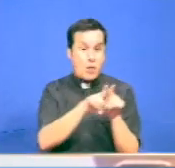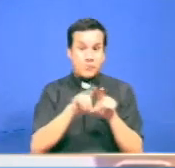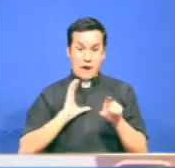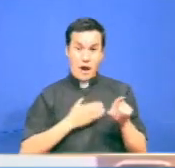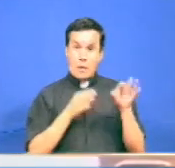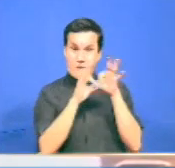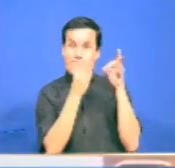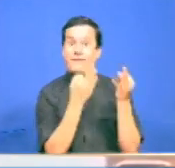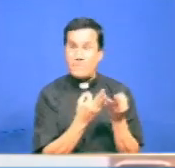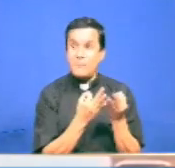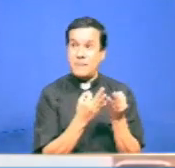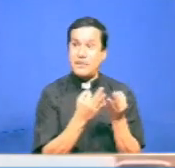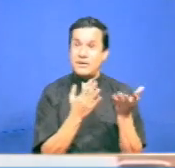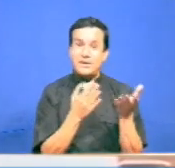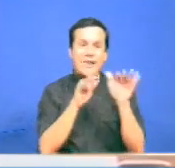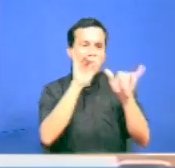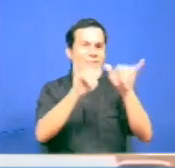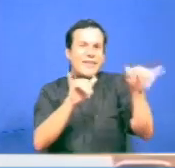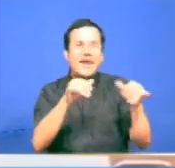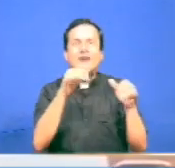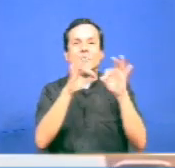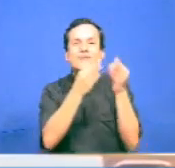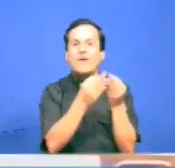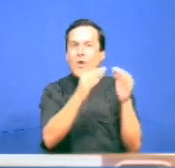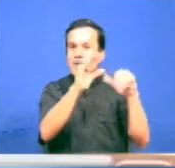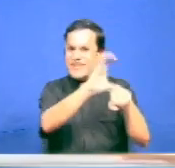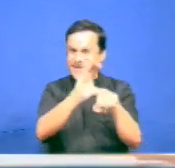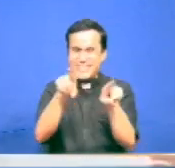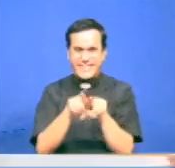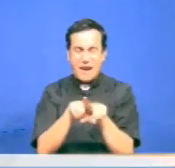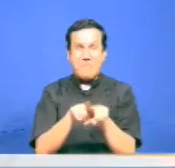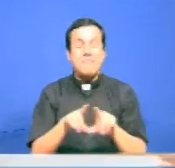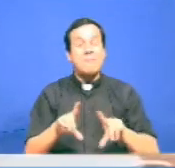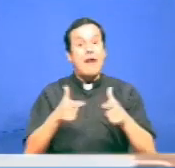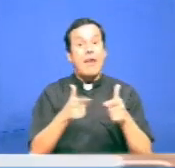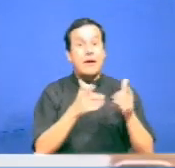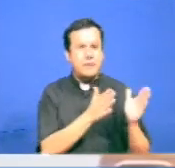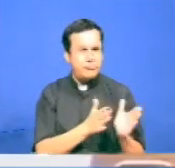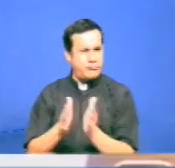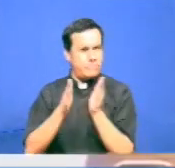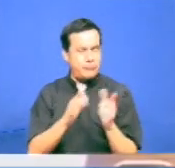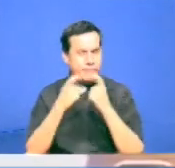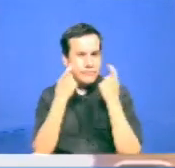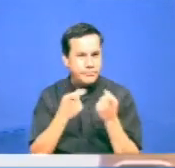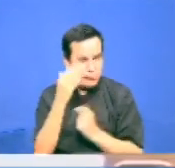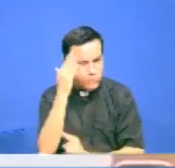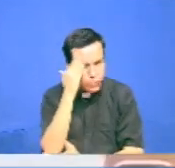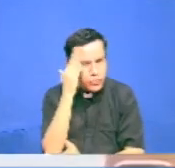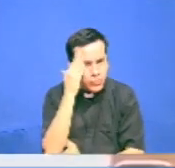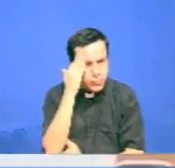mkae kama kanisa ndogo pale nyumbani. Tunaanza kwanza kwa kubali makosa yetu kama